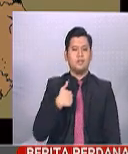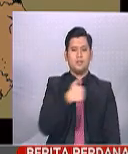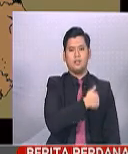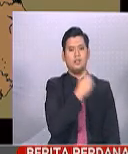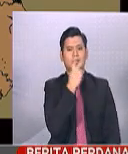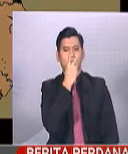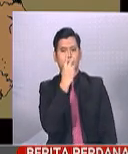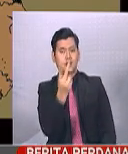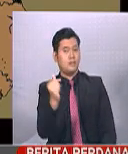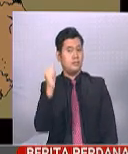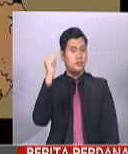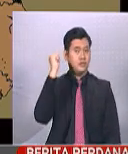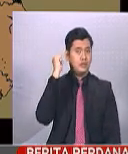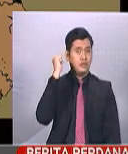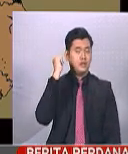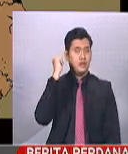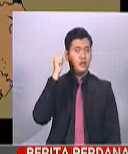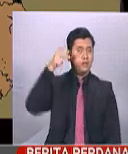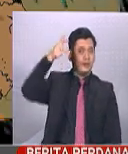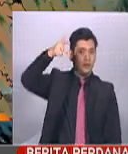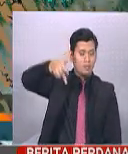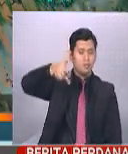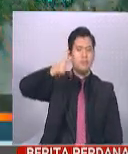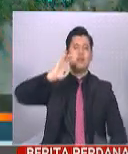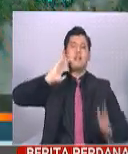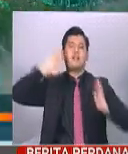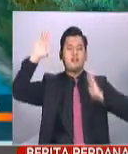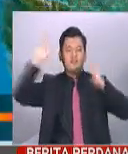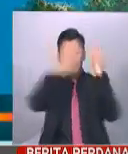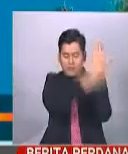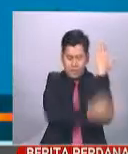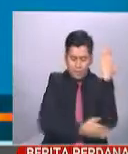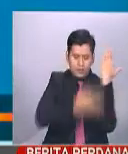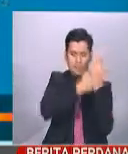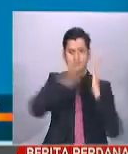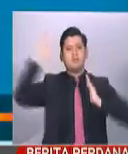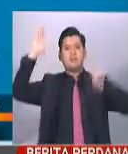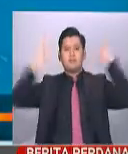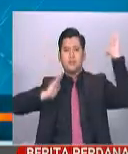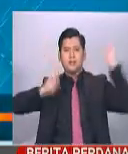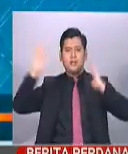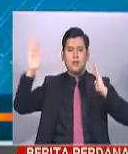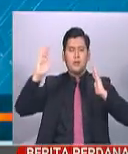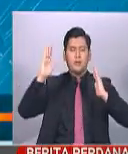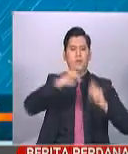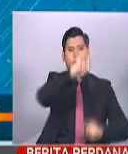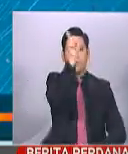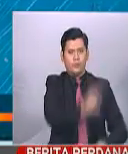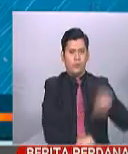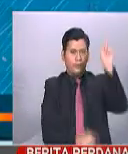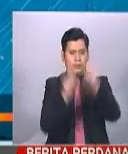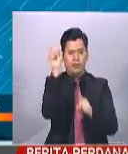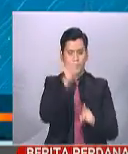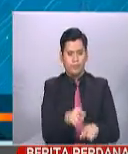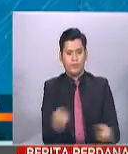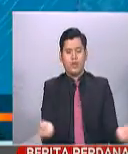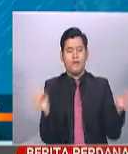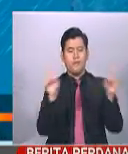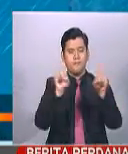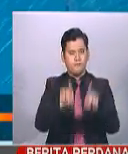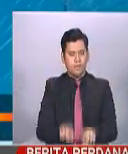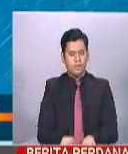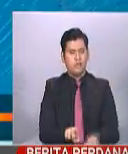kepada papan ini gemulai dan untuk semenanjung Malaysia dapat dilihat untuk malam ini bupati yang sedang berlaku di 12 tempat